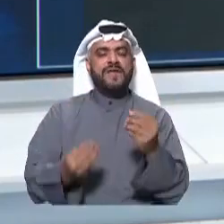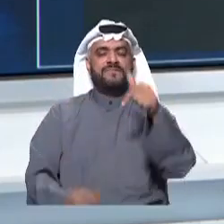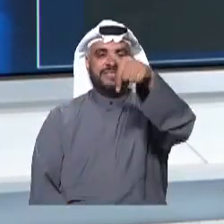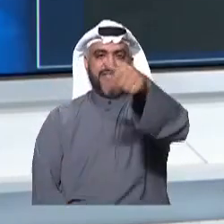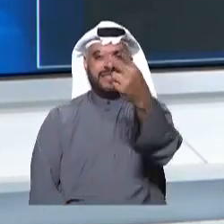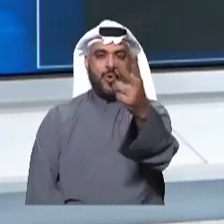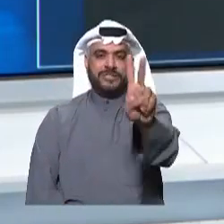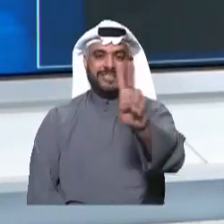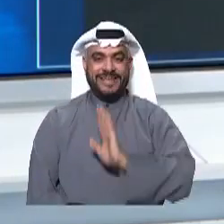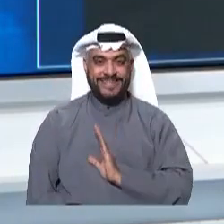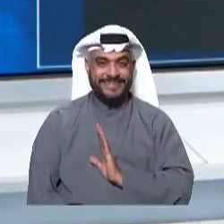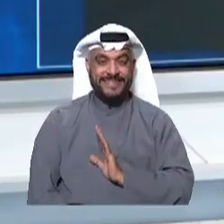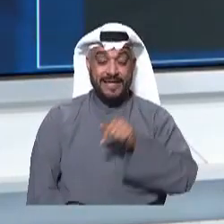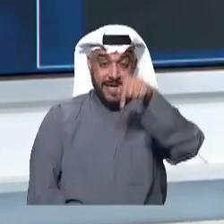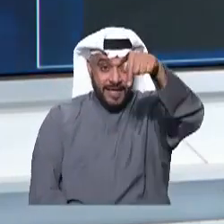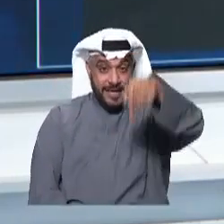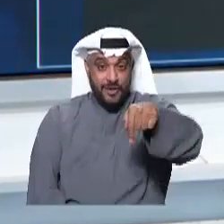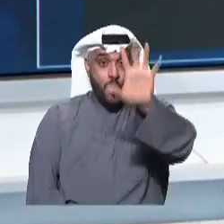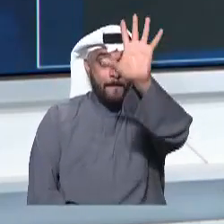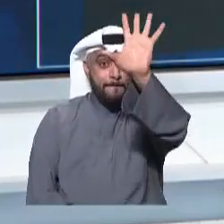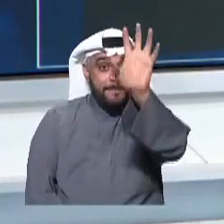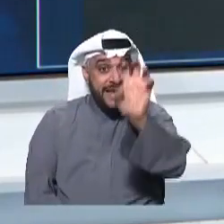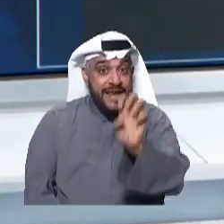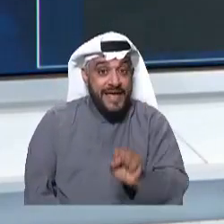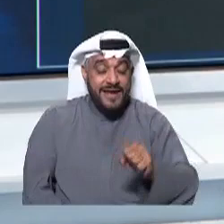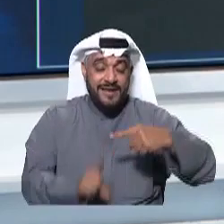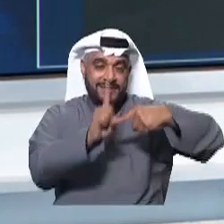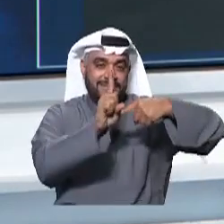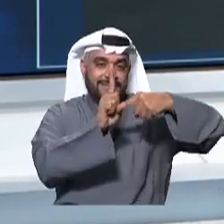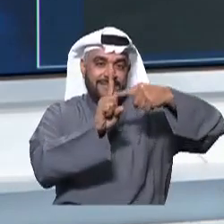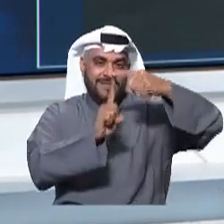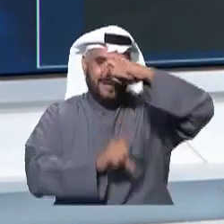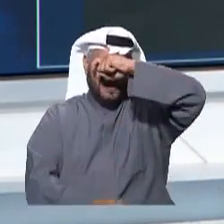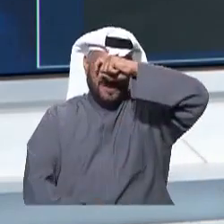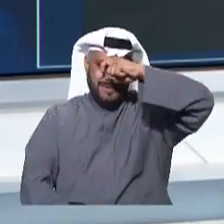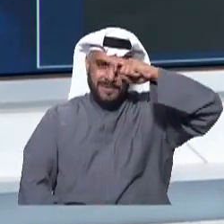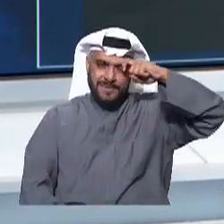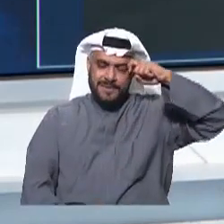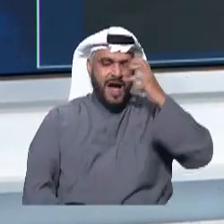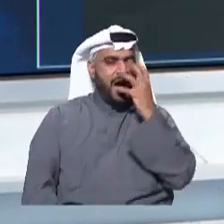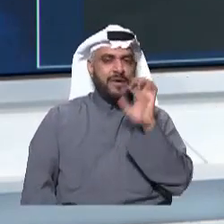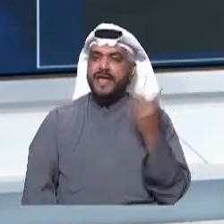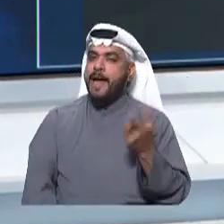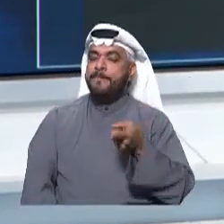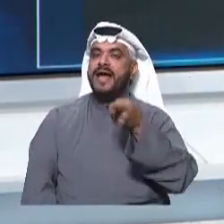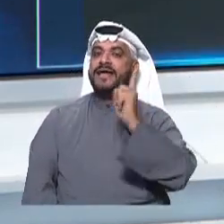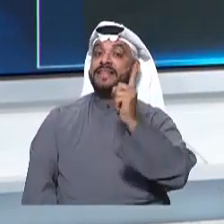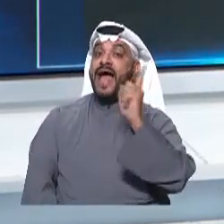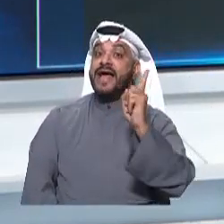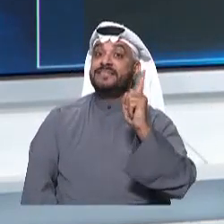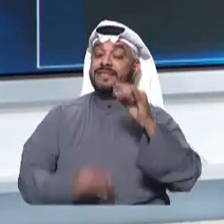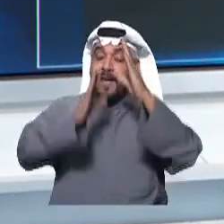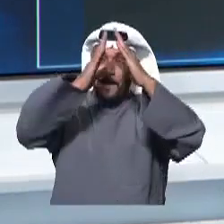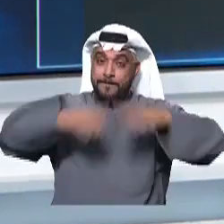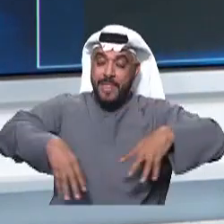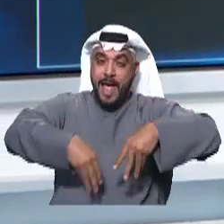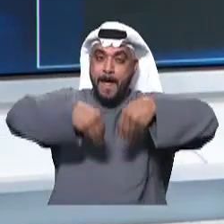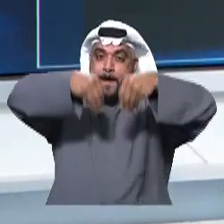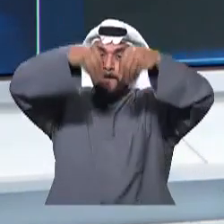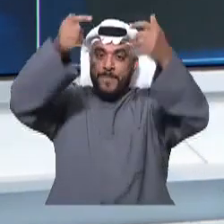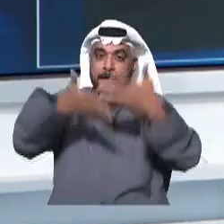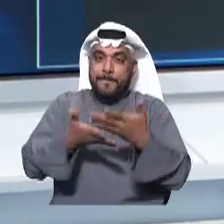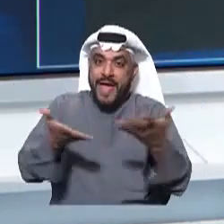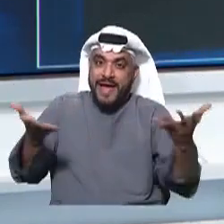السحب. درجات الحرارة منتصف هذه الليلة متفاوتة ما بين 9 إلى 11 درجة مئوية على المناطق البرية، 12 درجة مئوية على مدينة